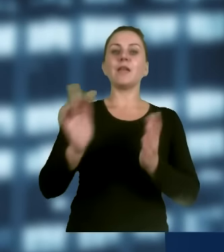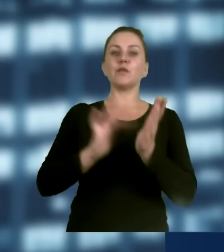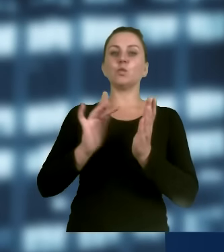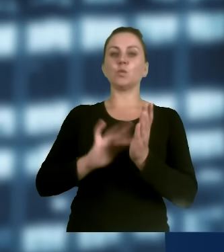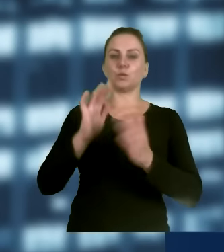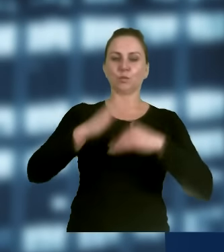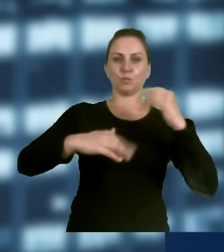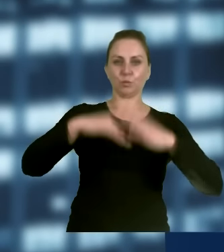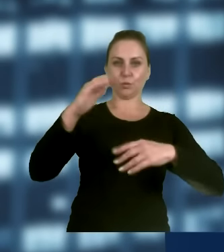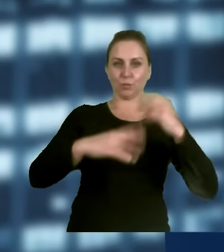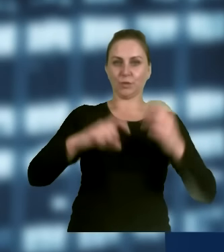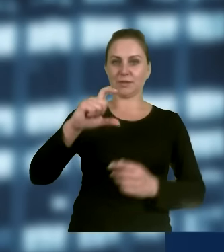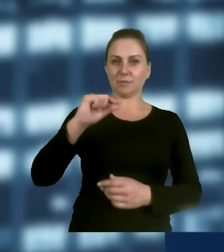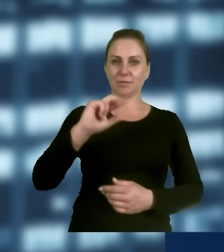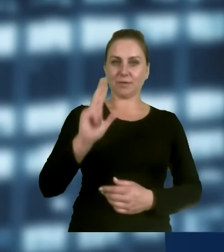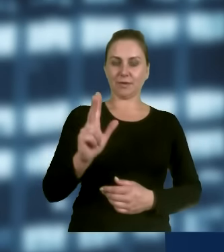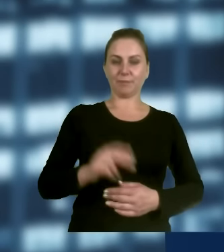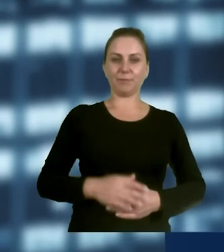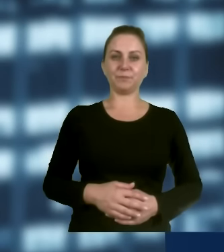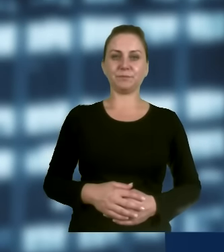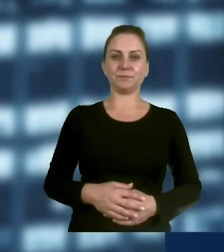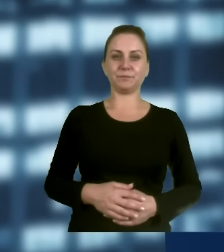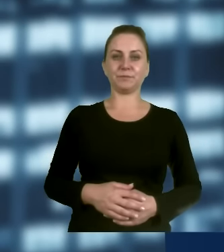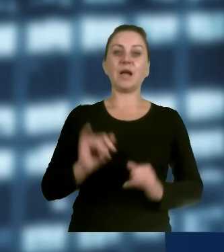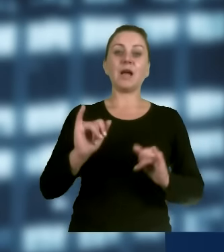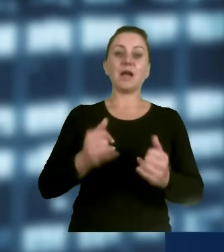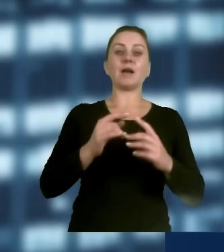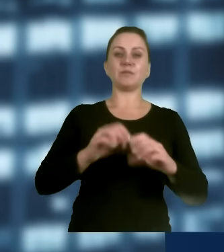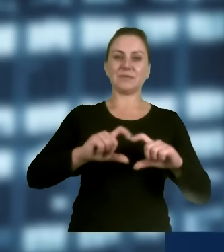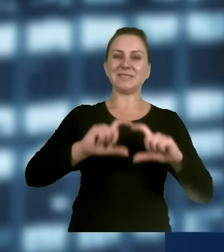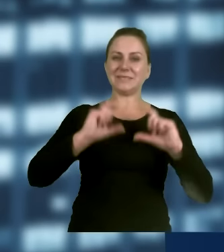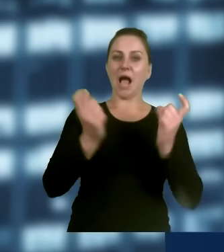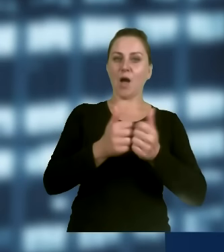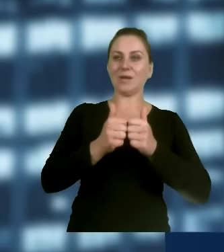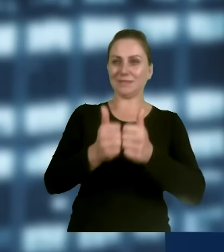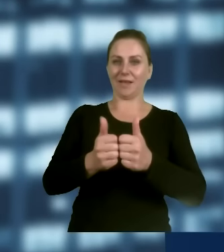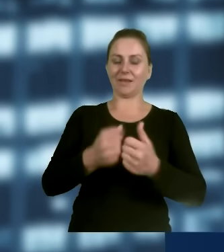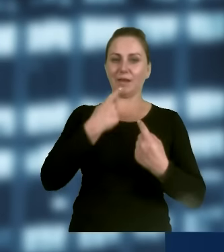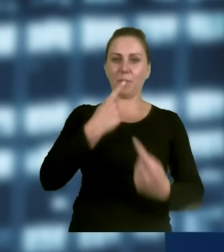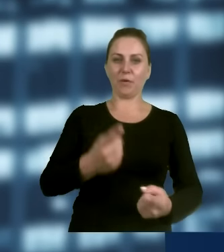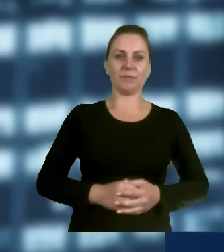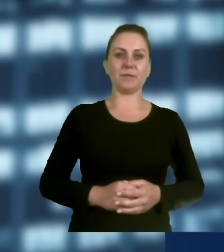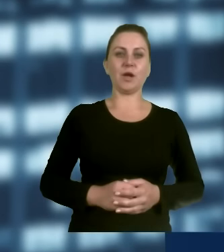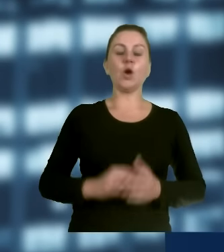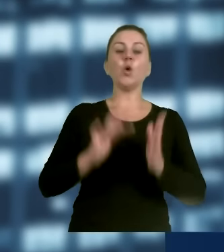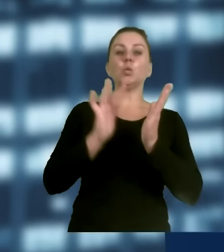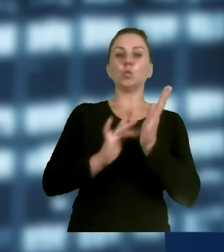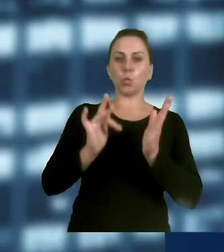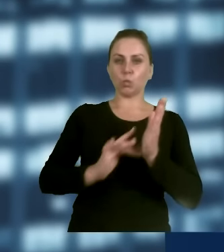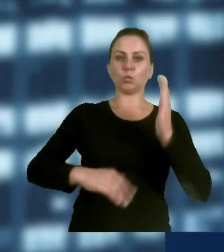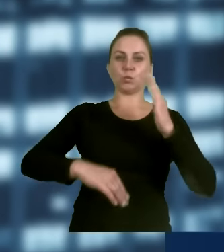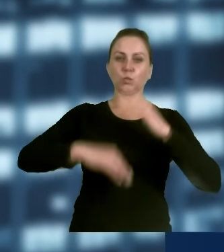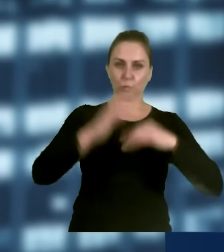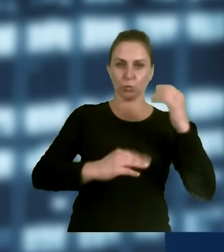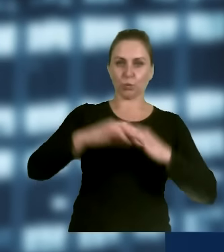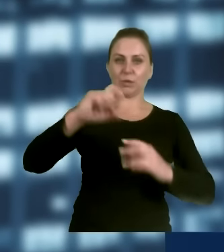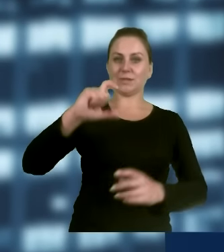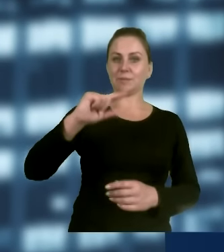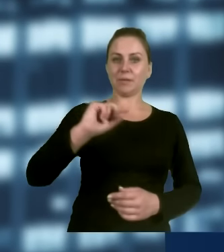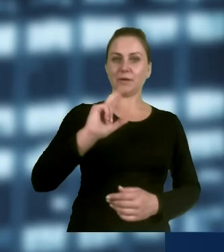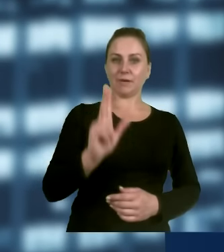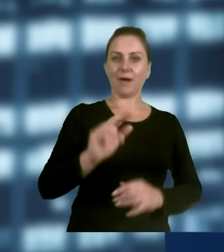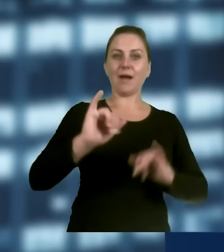CPK. No, żeby było tak pełnym zdaniem, to powiem pełnym zdaniem. Tusk zbuduje CPK, jak ruszy